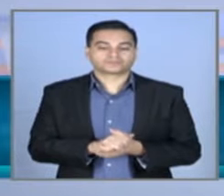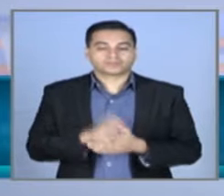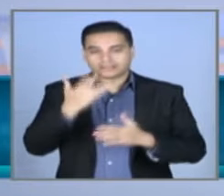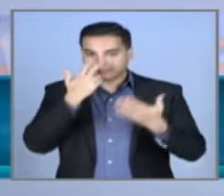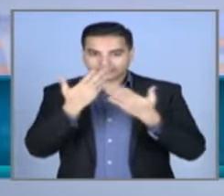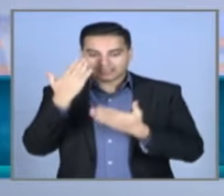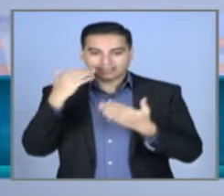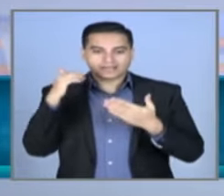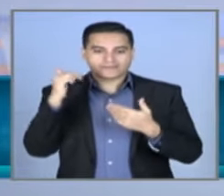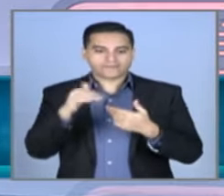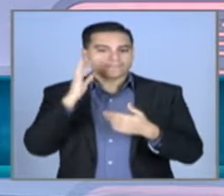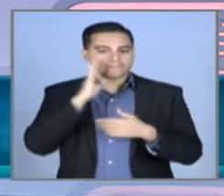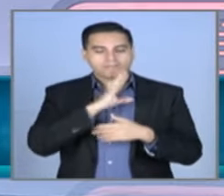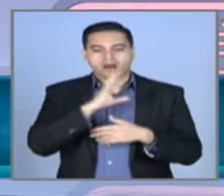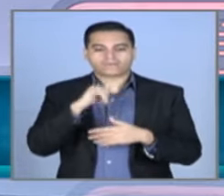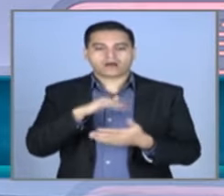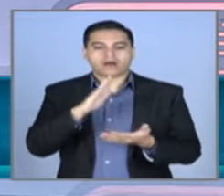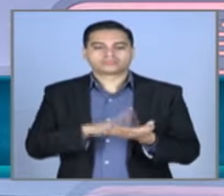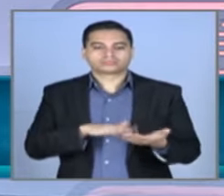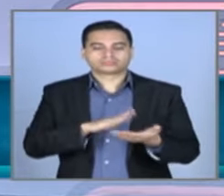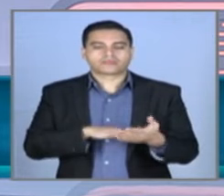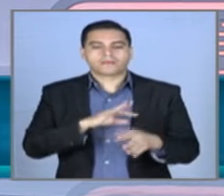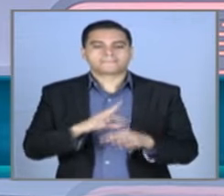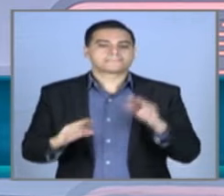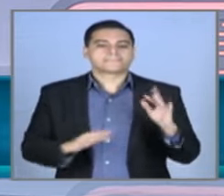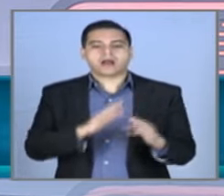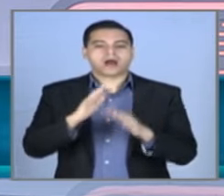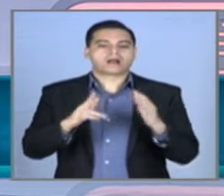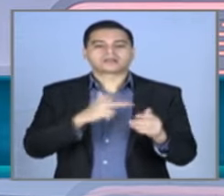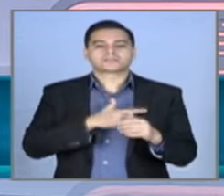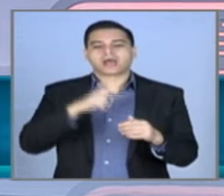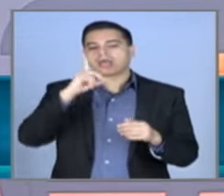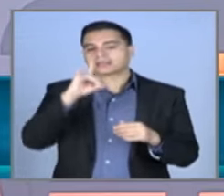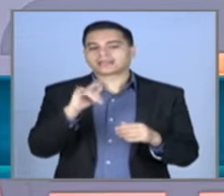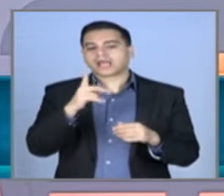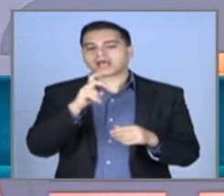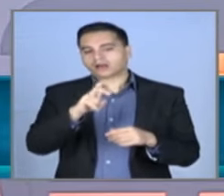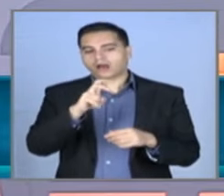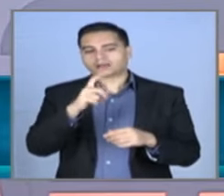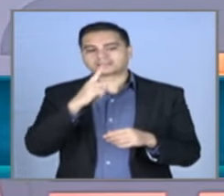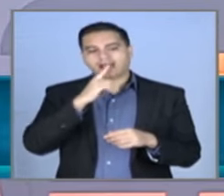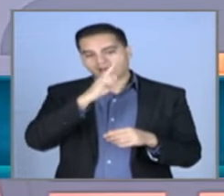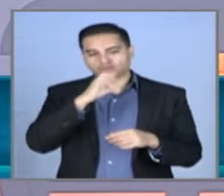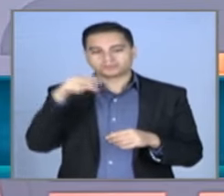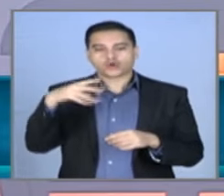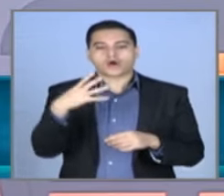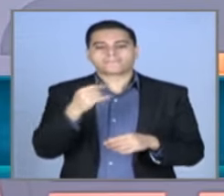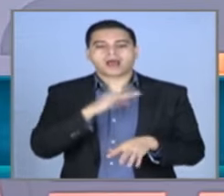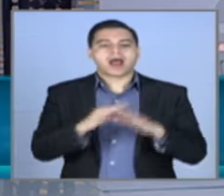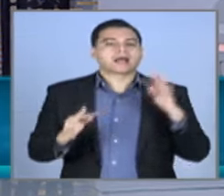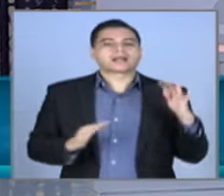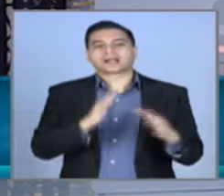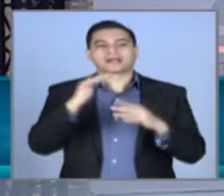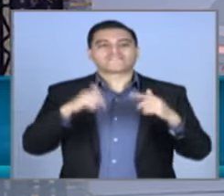تاريخ، حدثت محرقة الطيرة عام 1948 بإحدى الدول